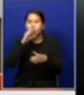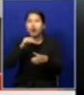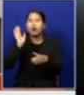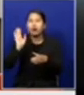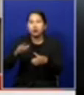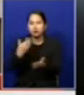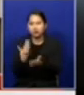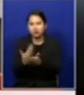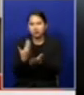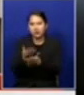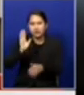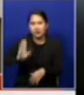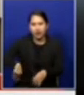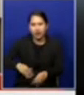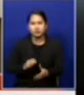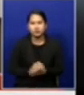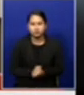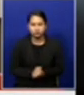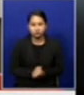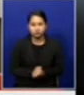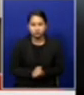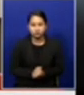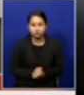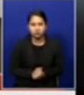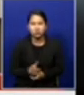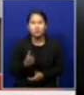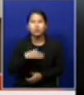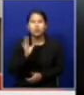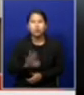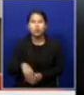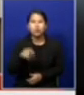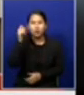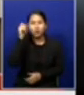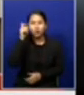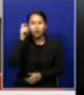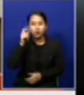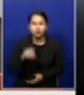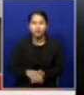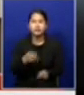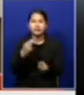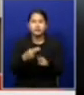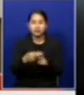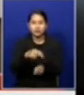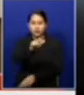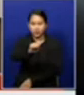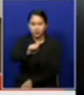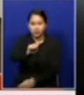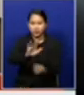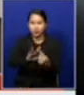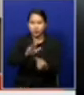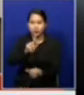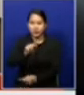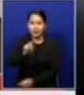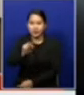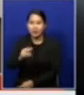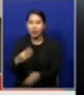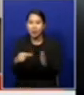ายผมก็เลยถึงนึกตื้อได้ว่าท่านชื่ออุตมะครับเพราะท่านอุดไว้